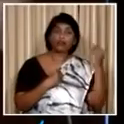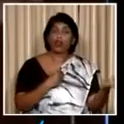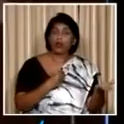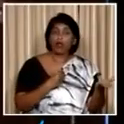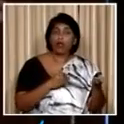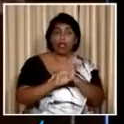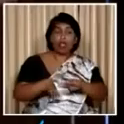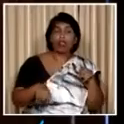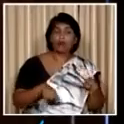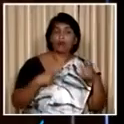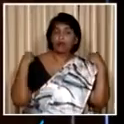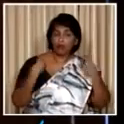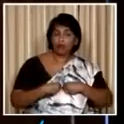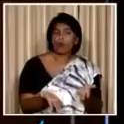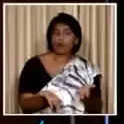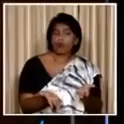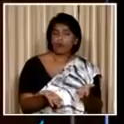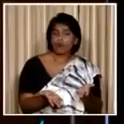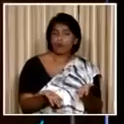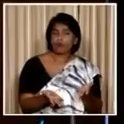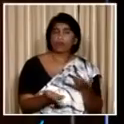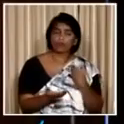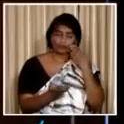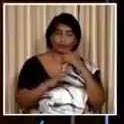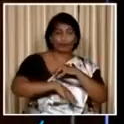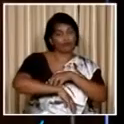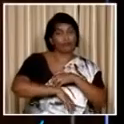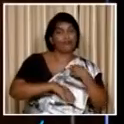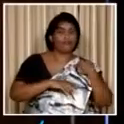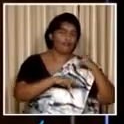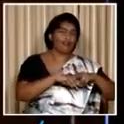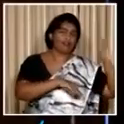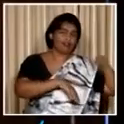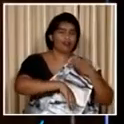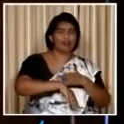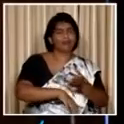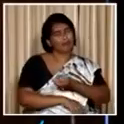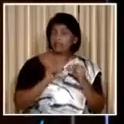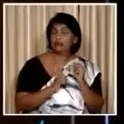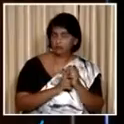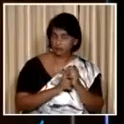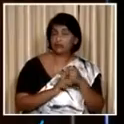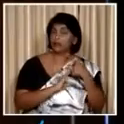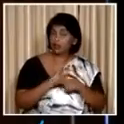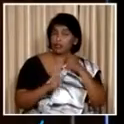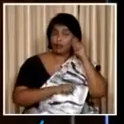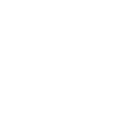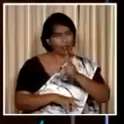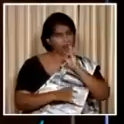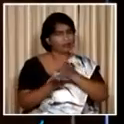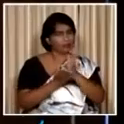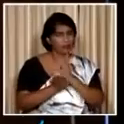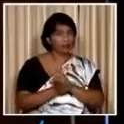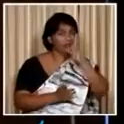දෙන්නේ එතුමාගේ දරුවන්ට කලිසම කමිෂේ කවුද දෙන්නේ එතුමල්ලා අපි දකිනා ඔච්ච කම්බුනා මගේ සහෝදරේ මොන්න බොරුද පට්ටපල් බොරුනේ රටේ මිනිස්සු රවට්ටනවා